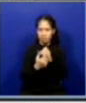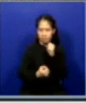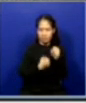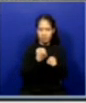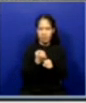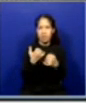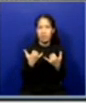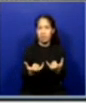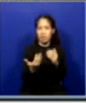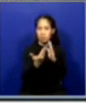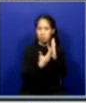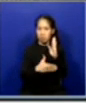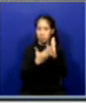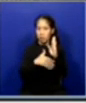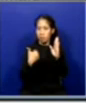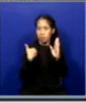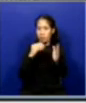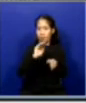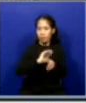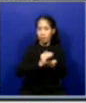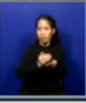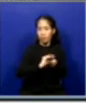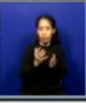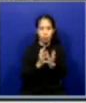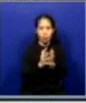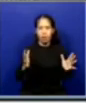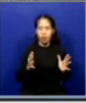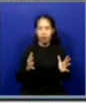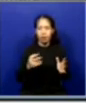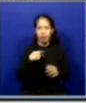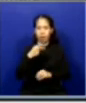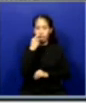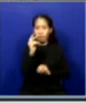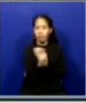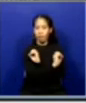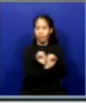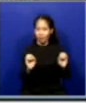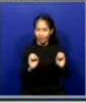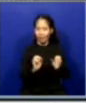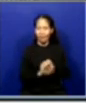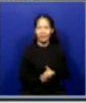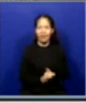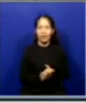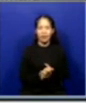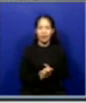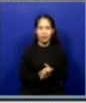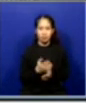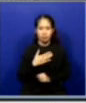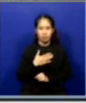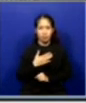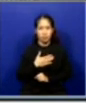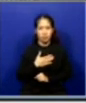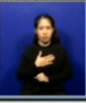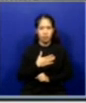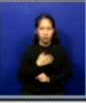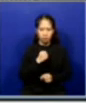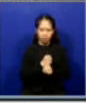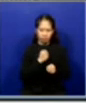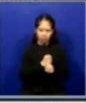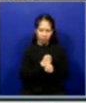ไม่เคยเห็นอะไรมาก่อนอย่างเงี้ยค่ะแล้วดิฉันจะไปขายให้ใครที่